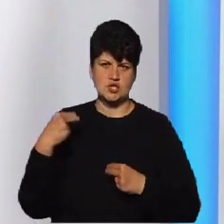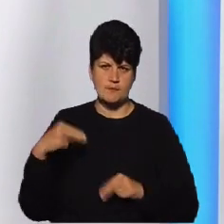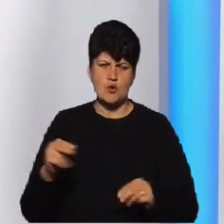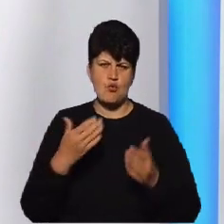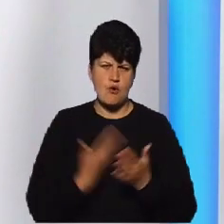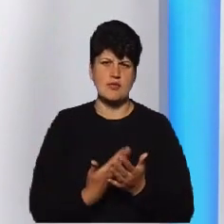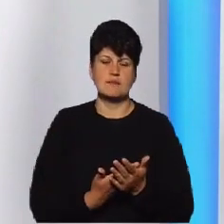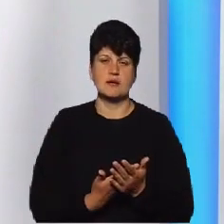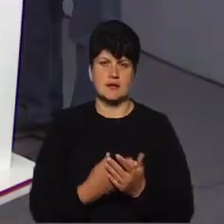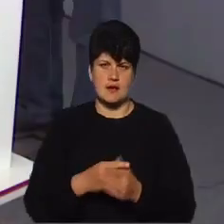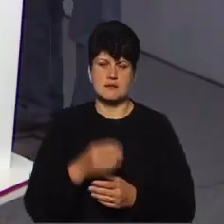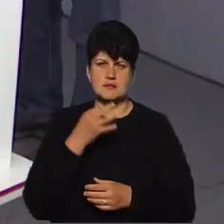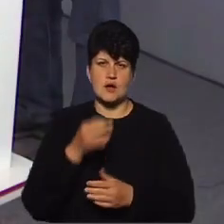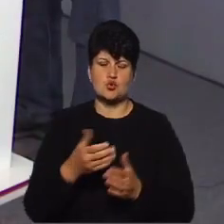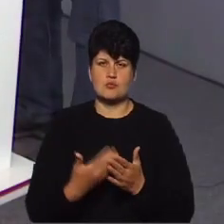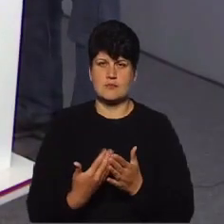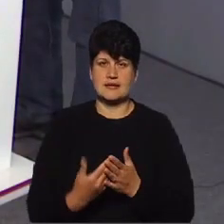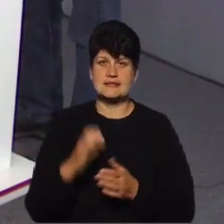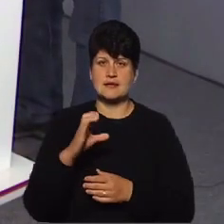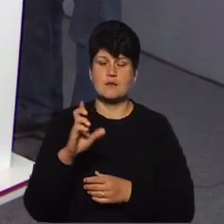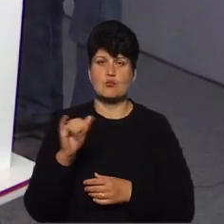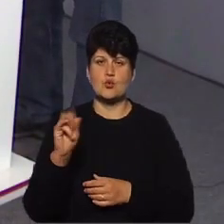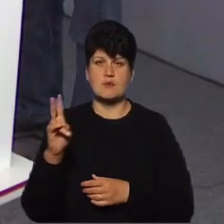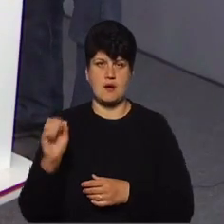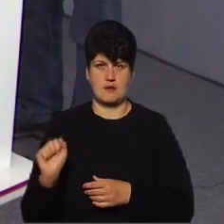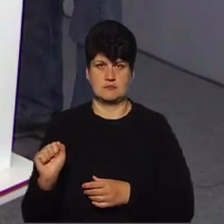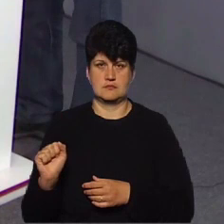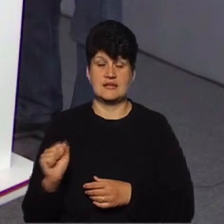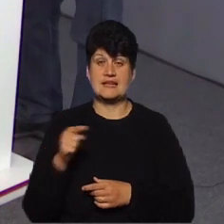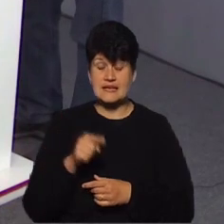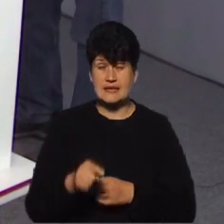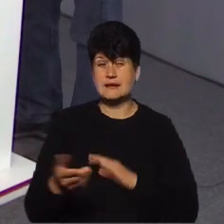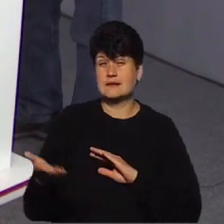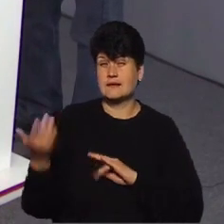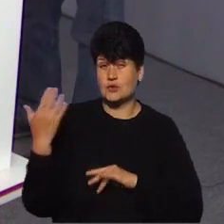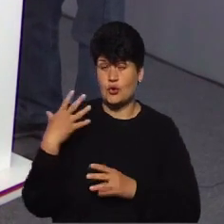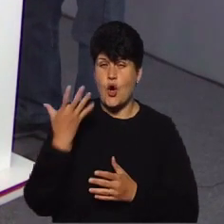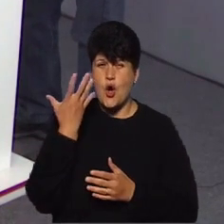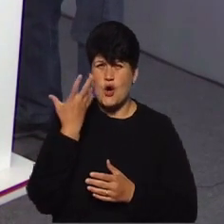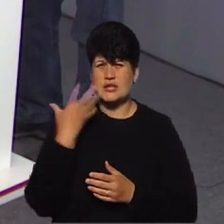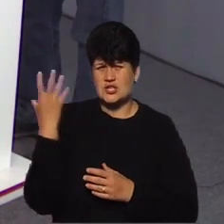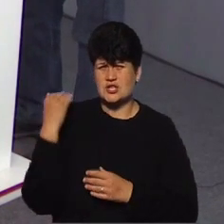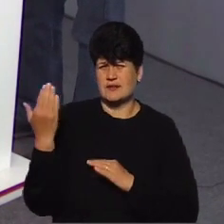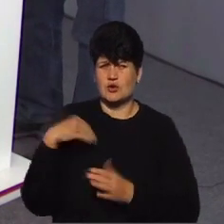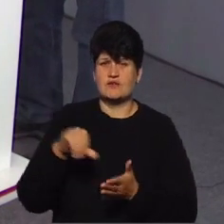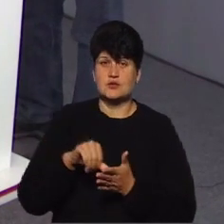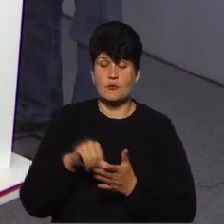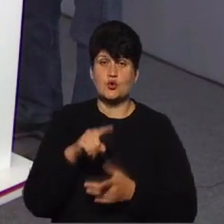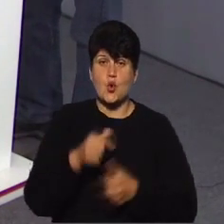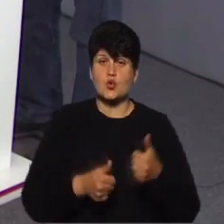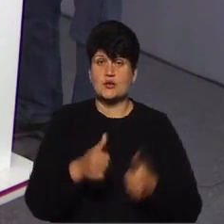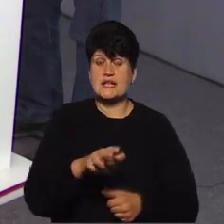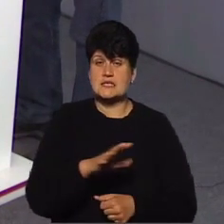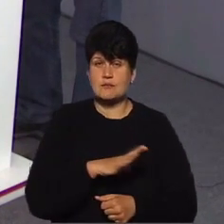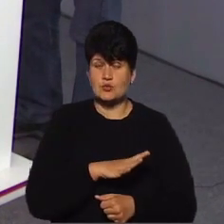приклад Сергія Бубки. Який свій час, коли він ще виступав, в нього конкуренція була тоді ще в